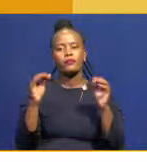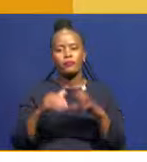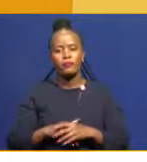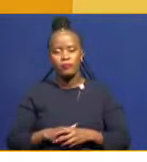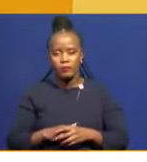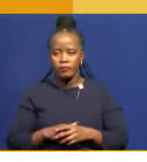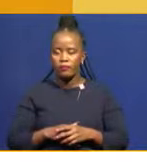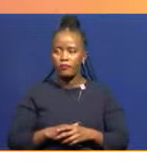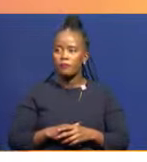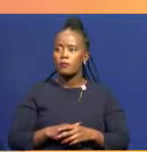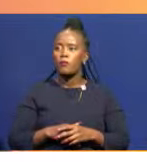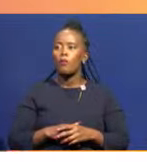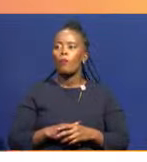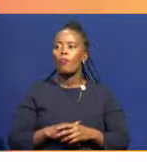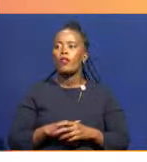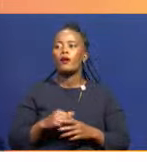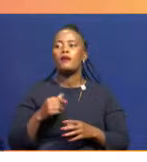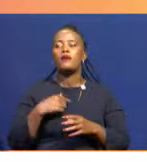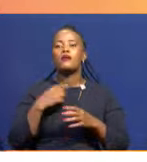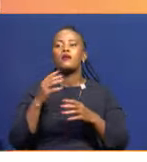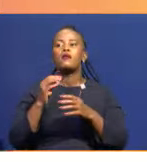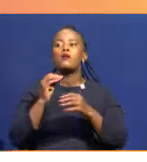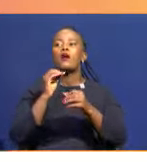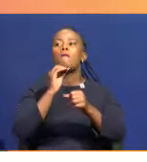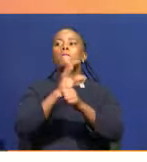zilizopita? Vile ningeshauri vijana,